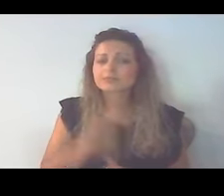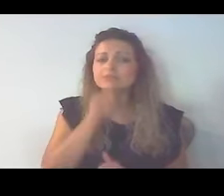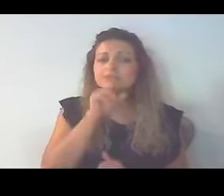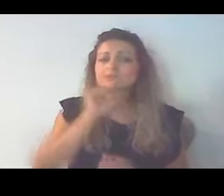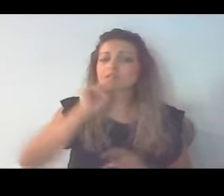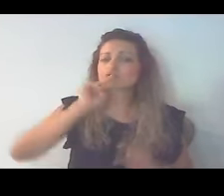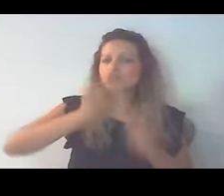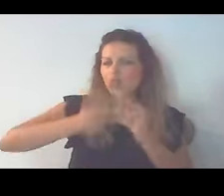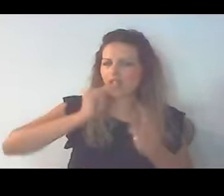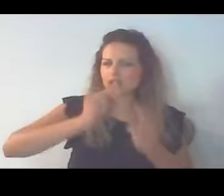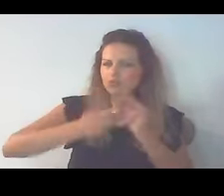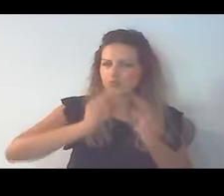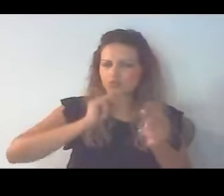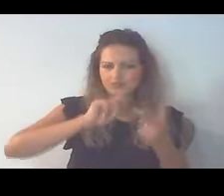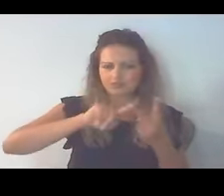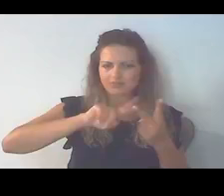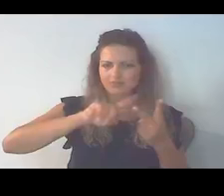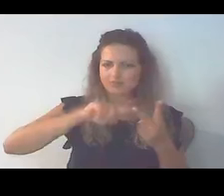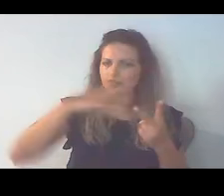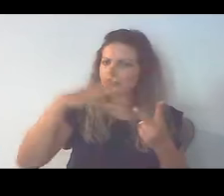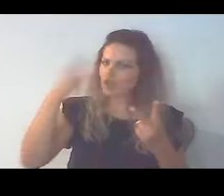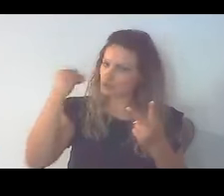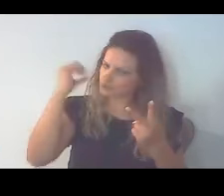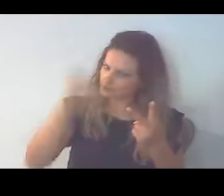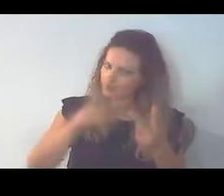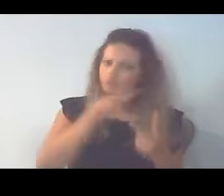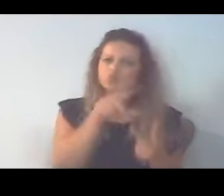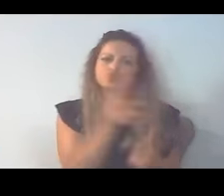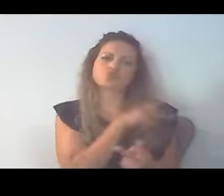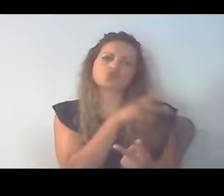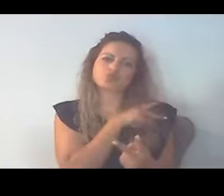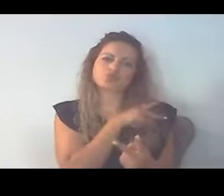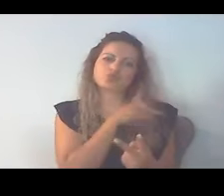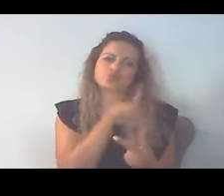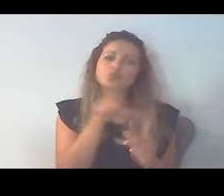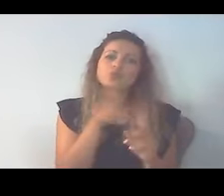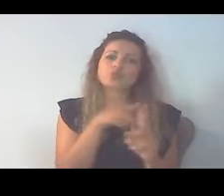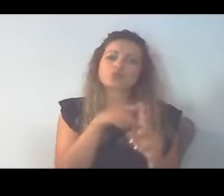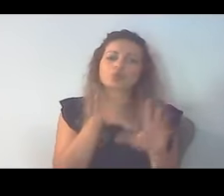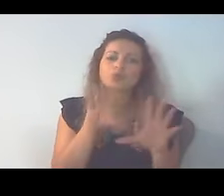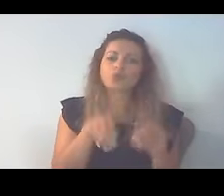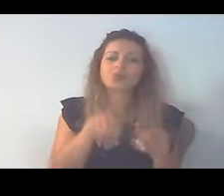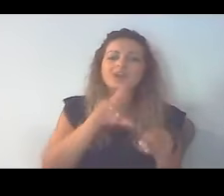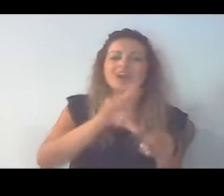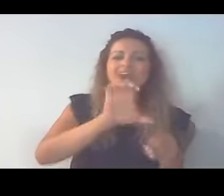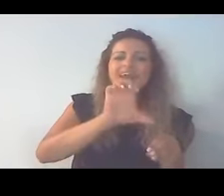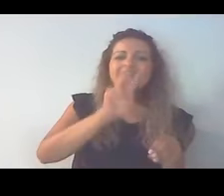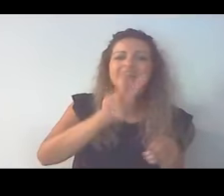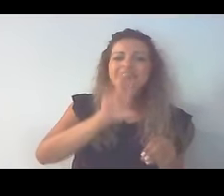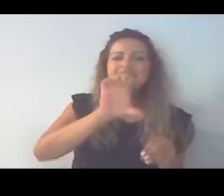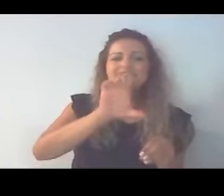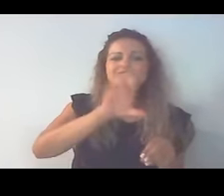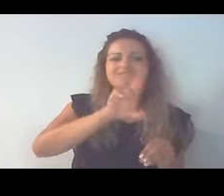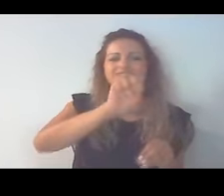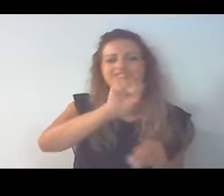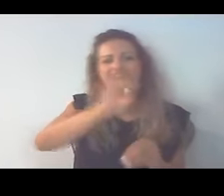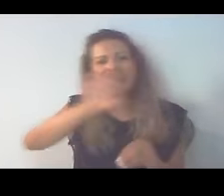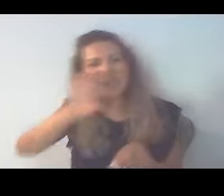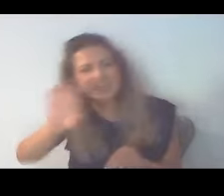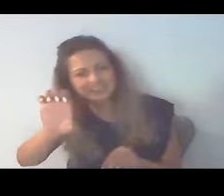σωστός. Σχετικά με το revenge porn είναι η πρώτη ερώτηση, για το αν αποτελεί και αυτό ένα είδος...